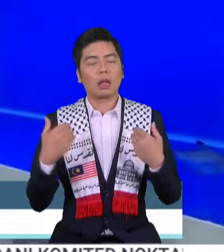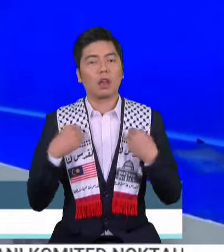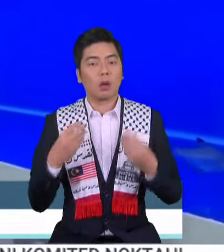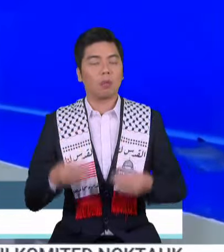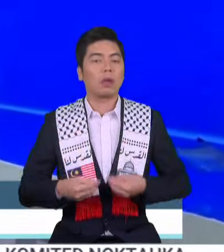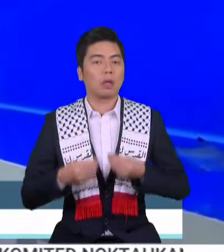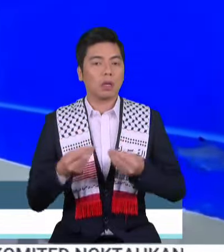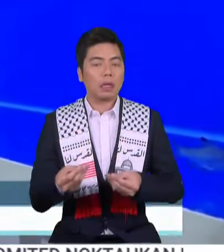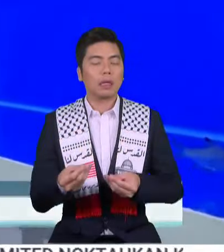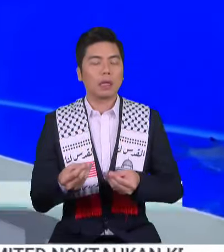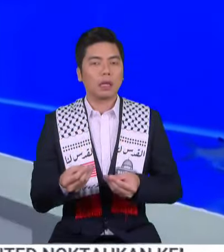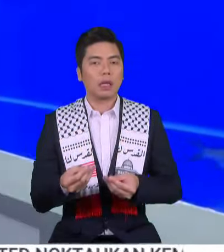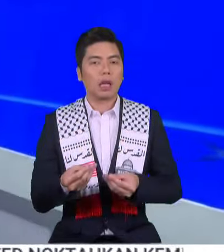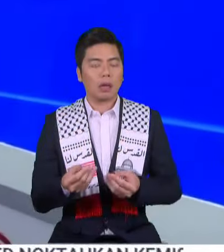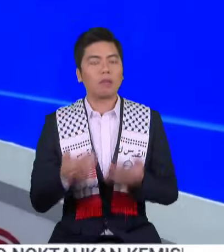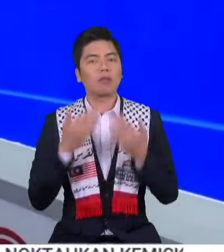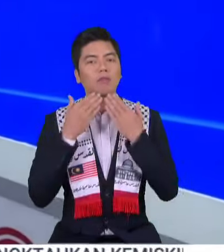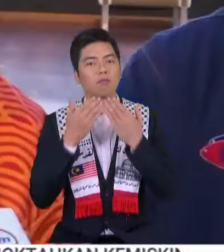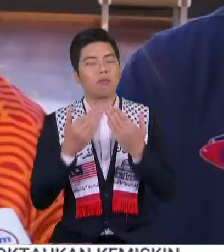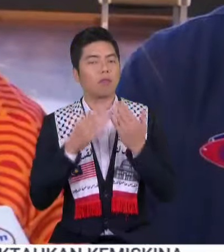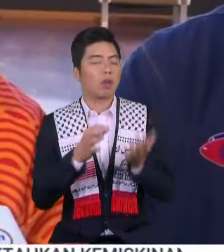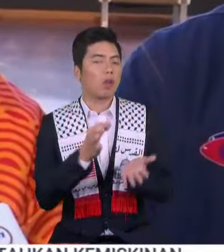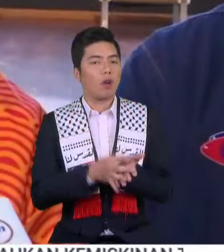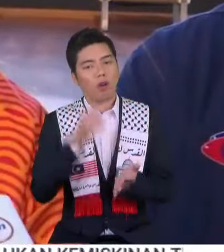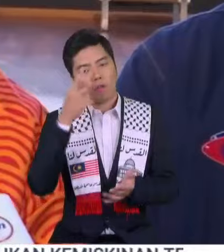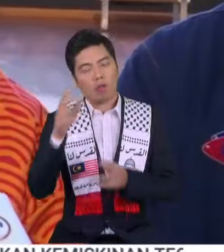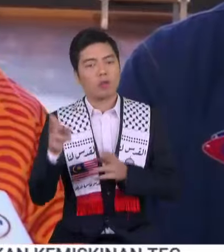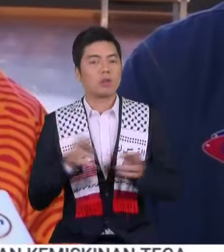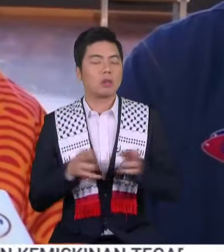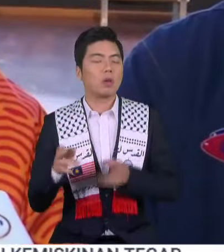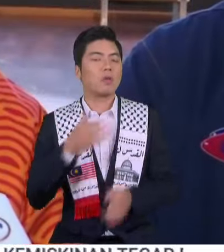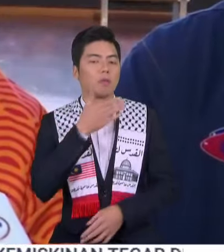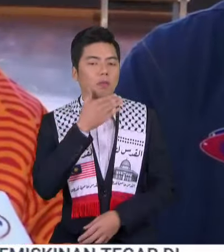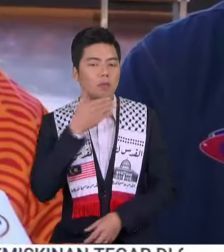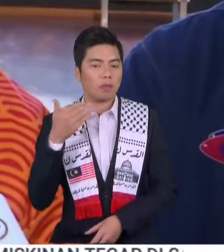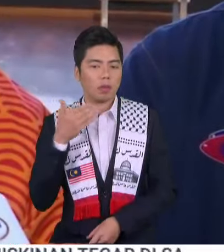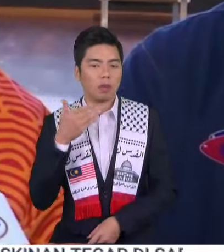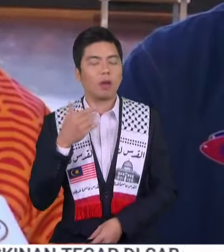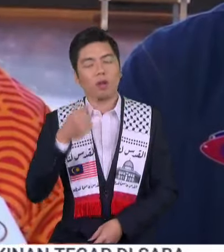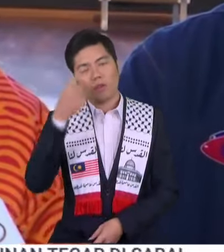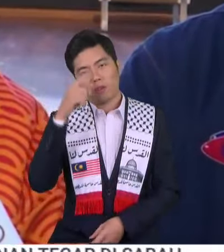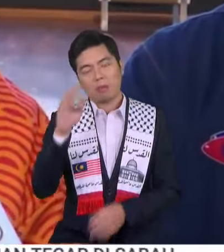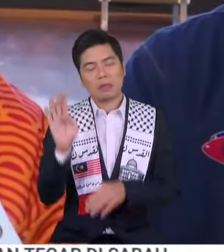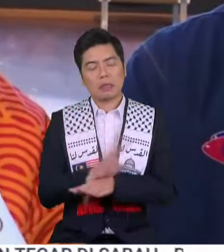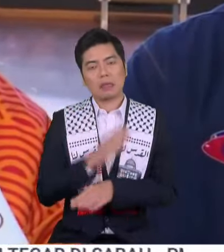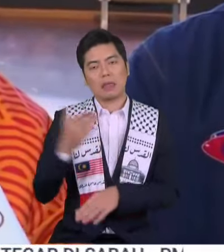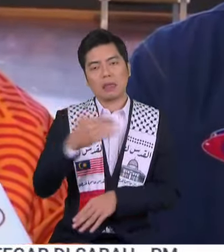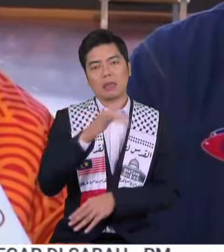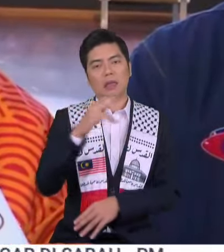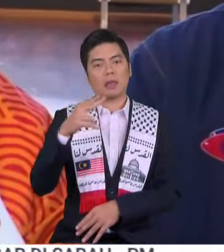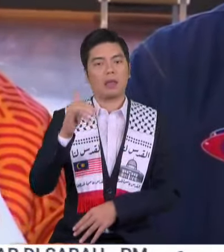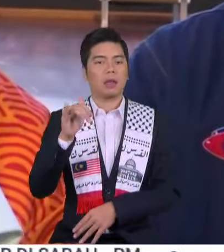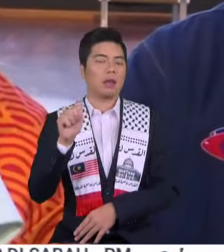memberikan apa ni, token kepada usahawan-usahawan muda yang ingin mencuburi dalam bidang ikan hiasan untuk masa akan